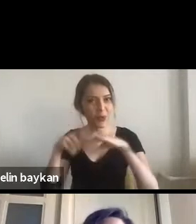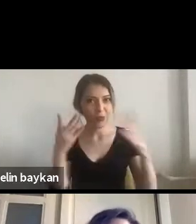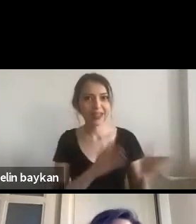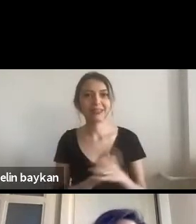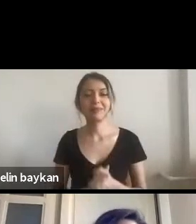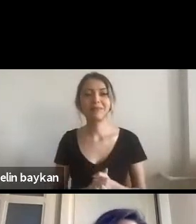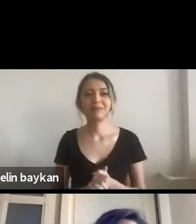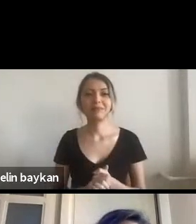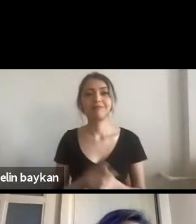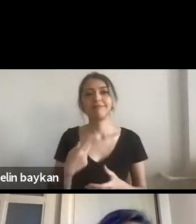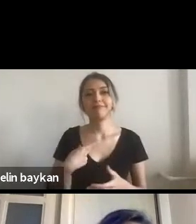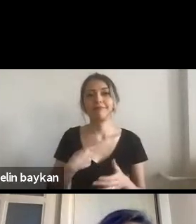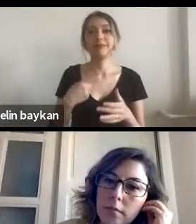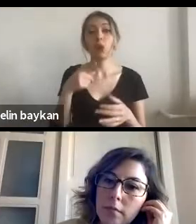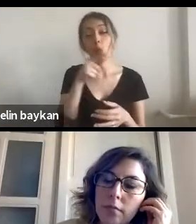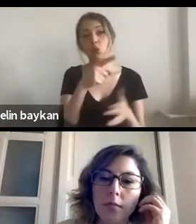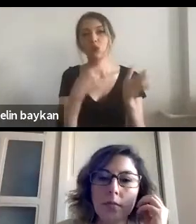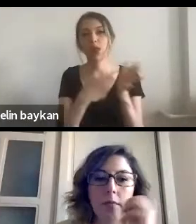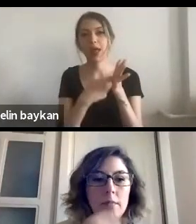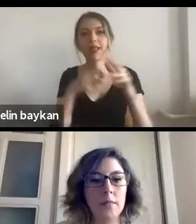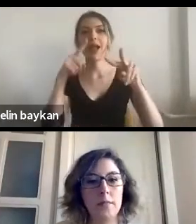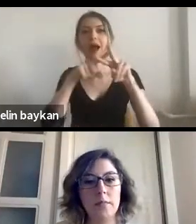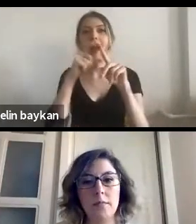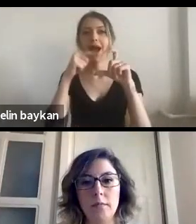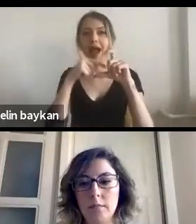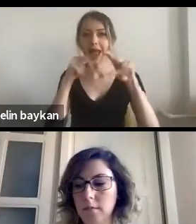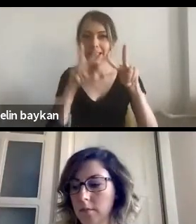Adım Adem, arkadaş Diber.